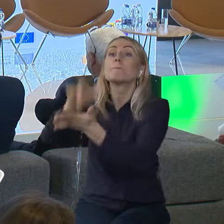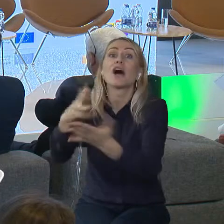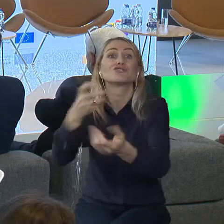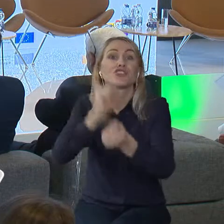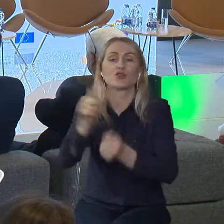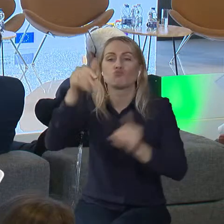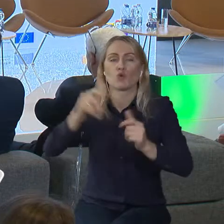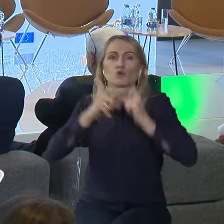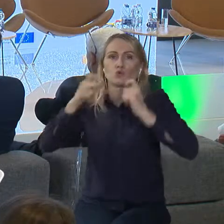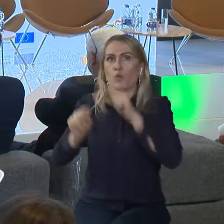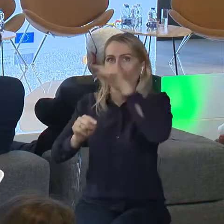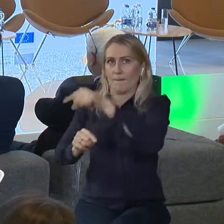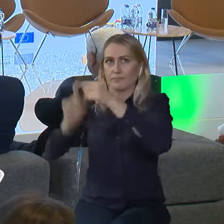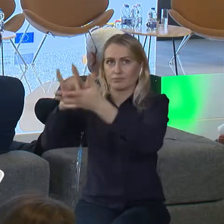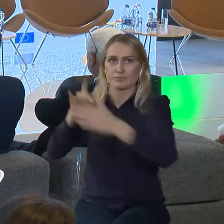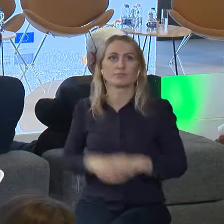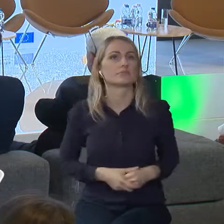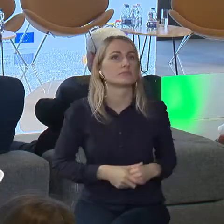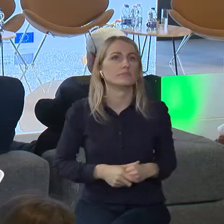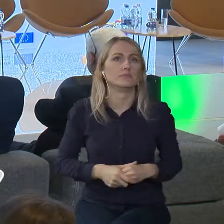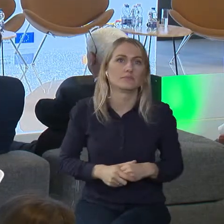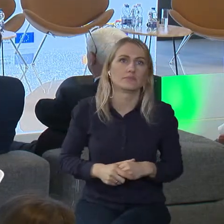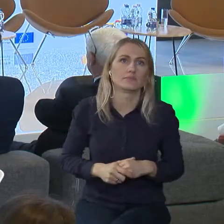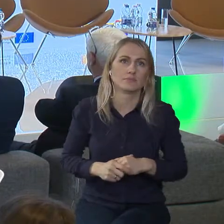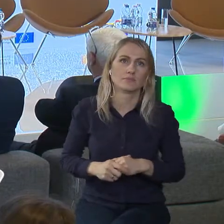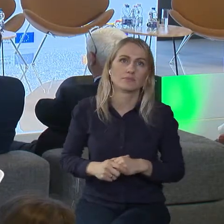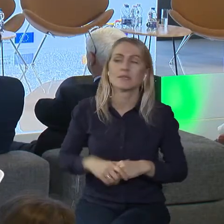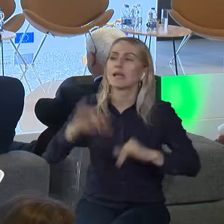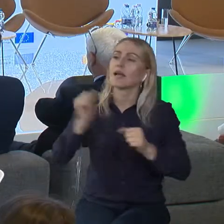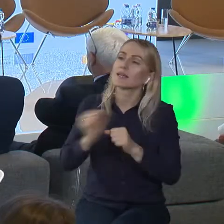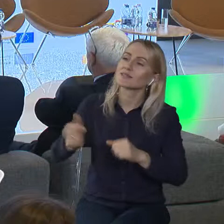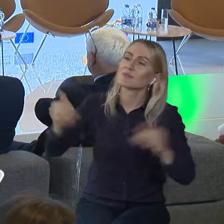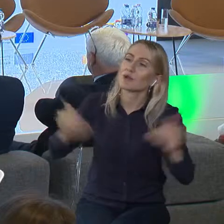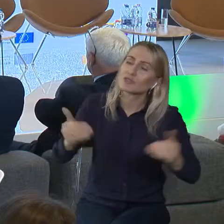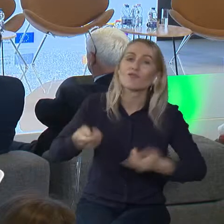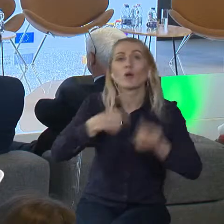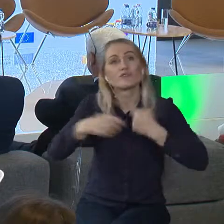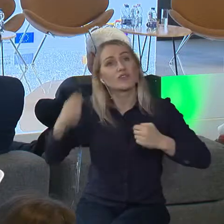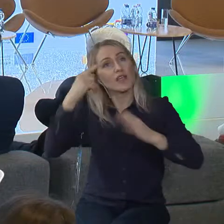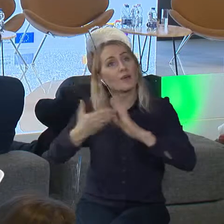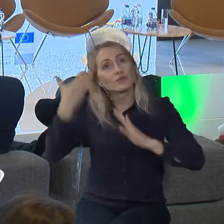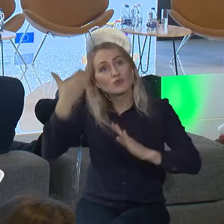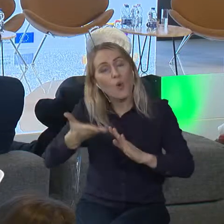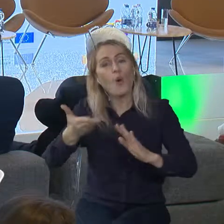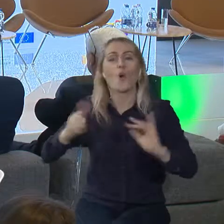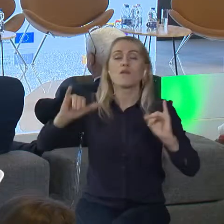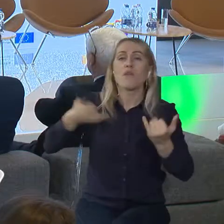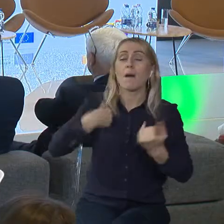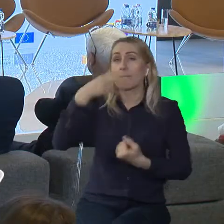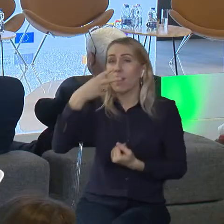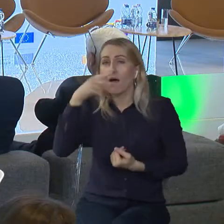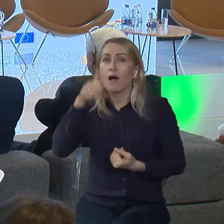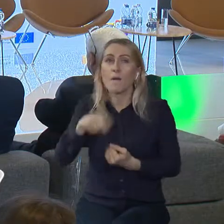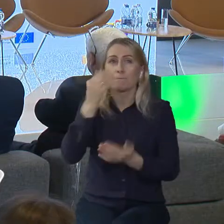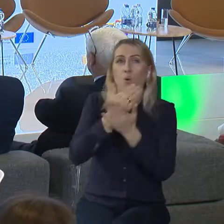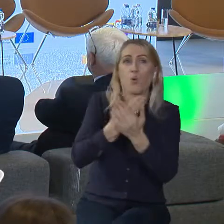do którego może się zgłosić. Jakie są możliwe zastosowania w przyszłości? Jak my patrzymy na to, w którą stronę ten system